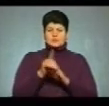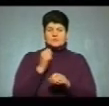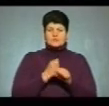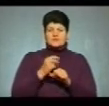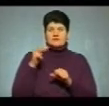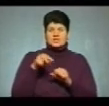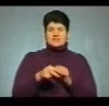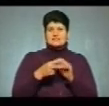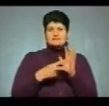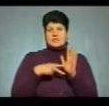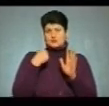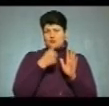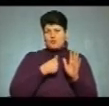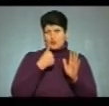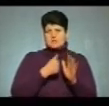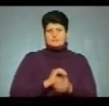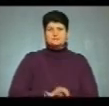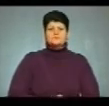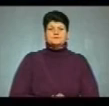у 2017 році.